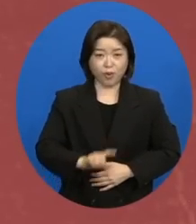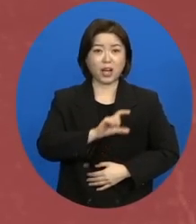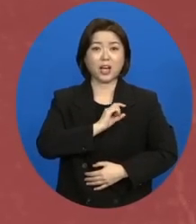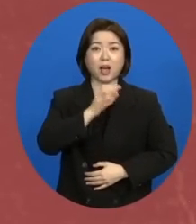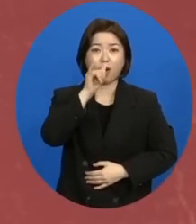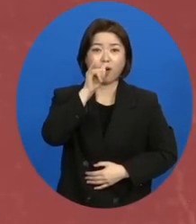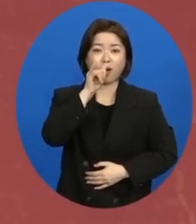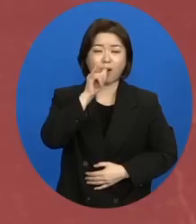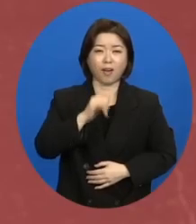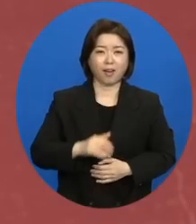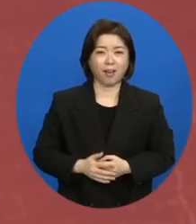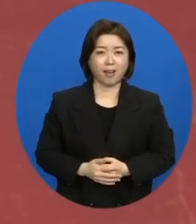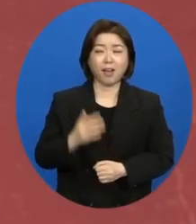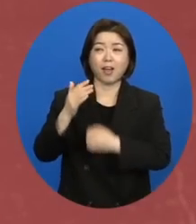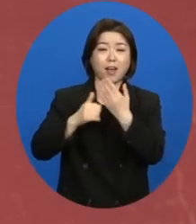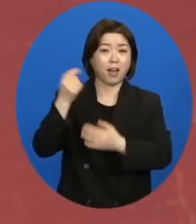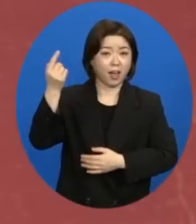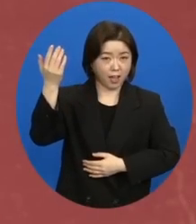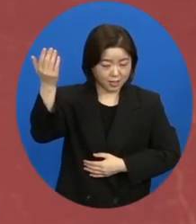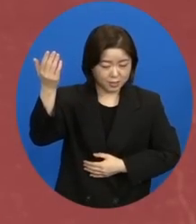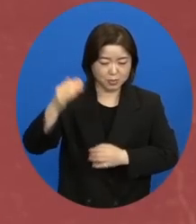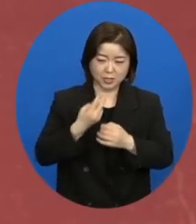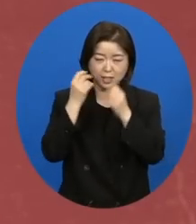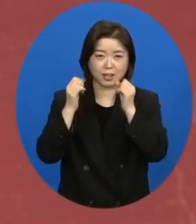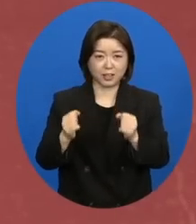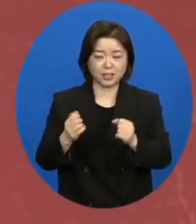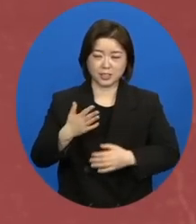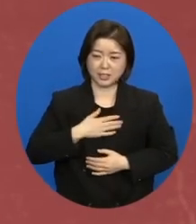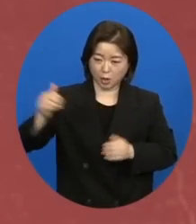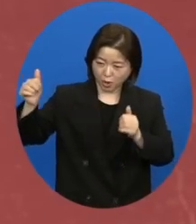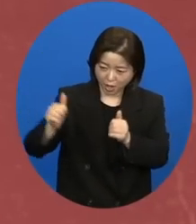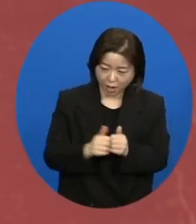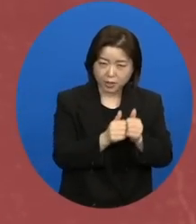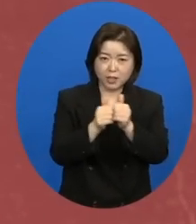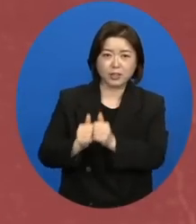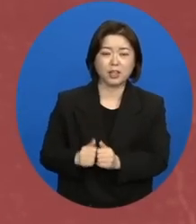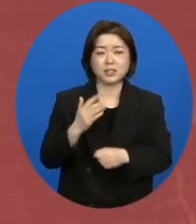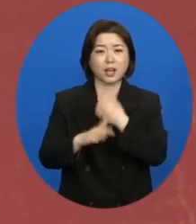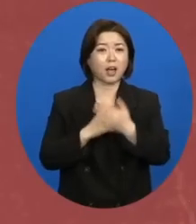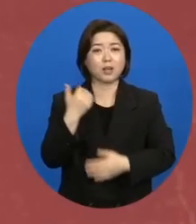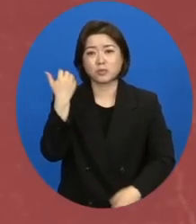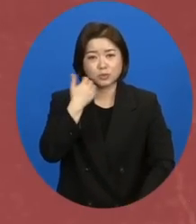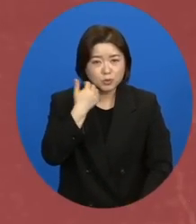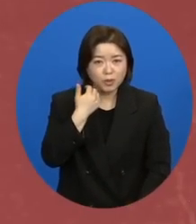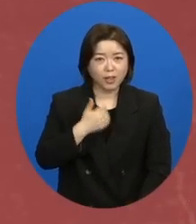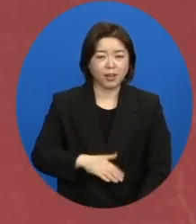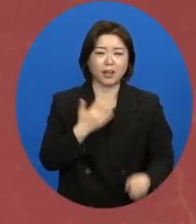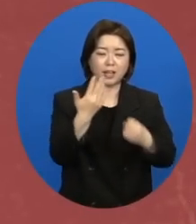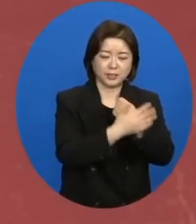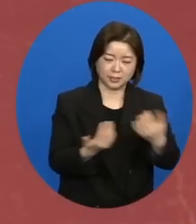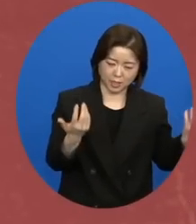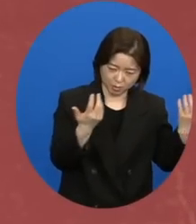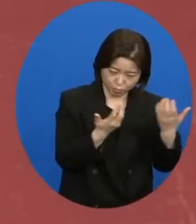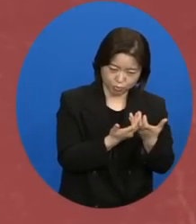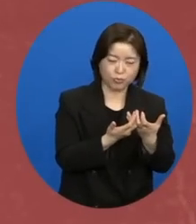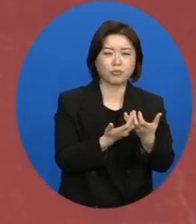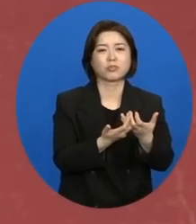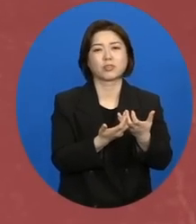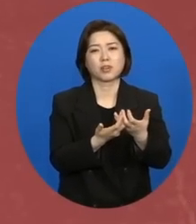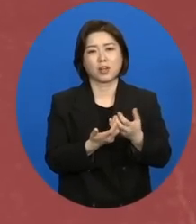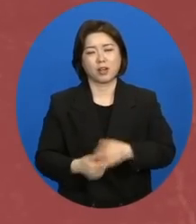읽어보면 하나님이 살아계시는데 나와 함께 계신 하나님이 어떤 하나님이냐? 은혜가 풍성하신